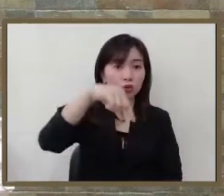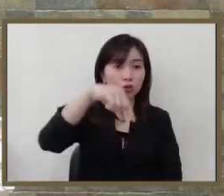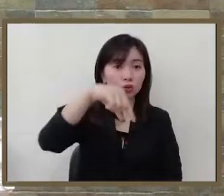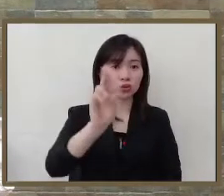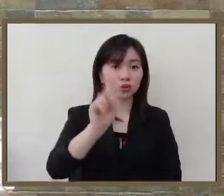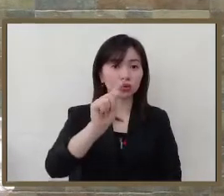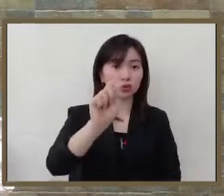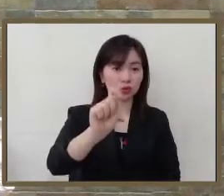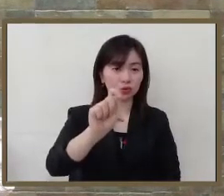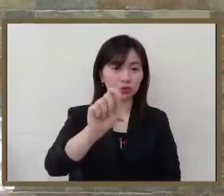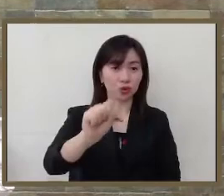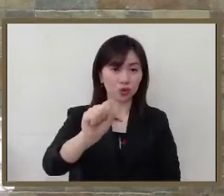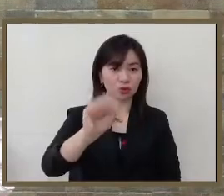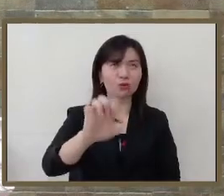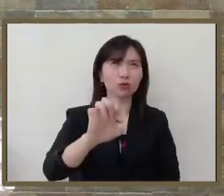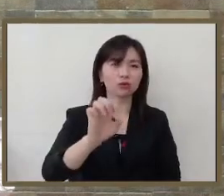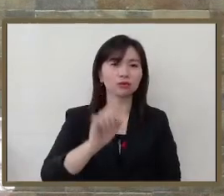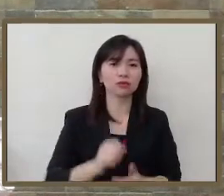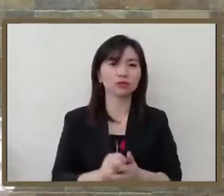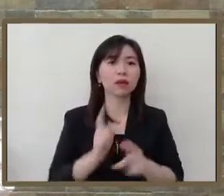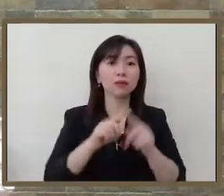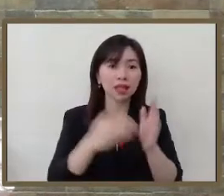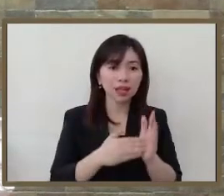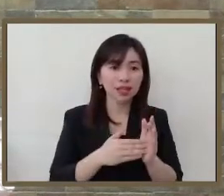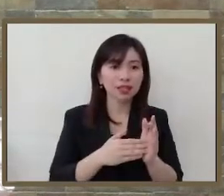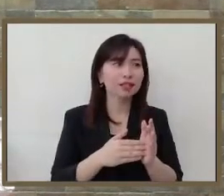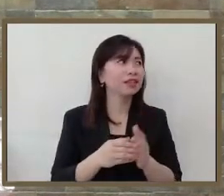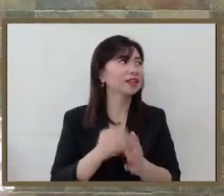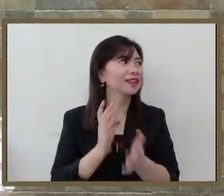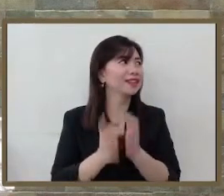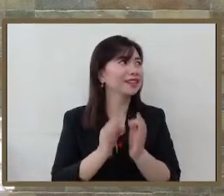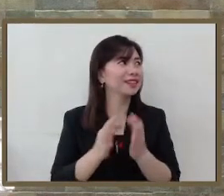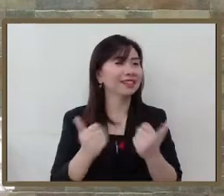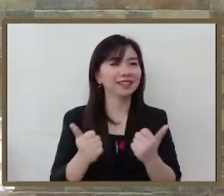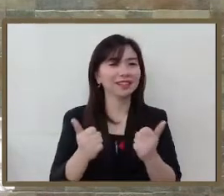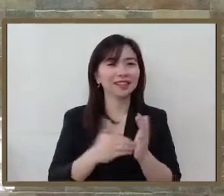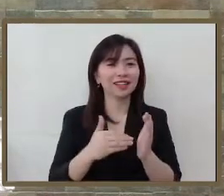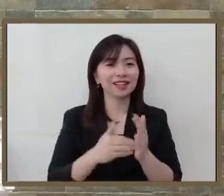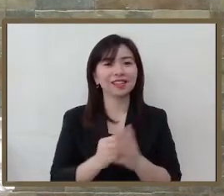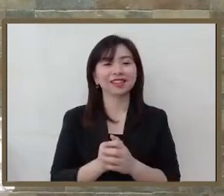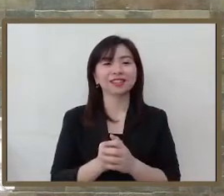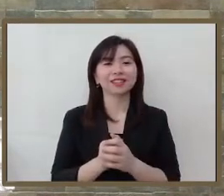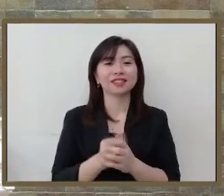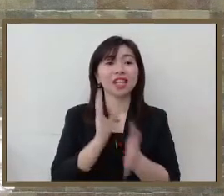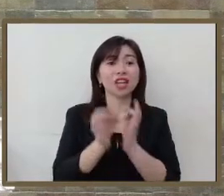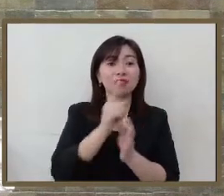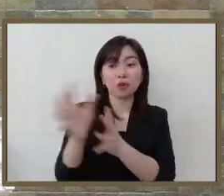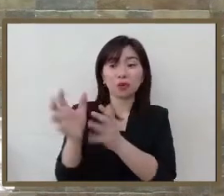kinuha mo ang prinsipyo mo sa buhay sa mundo na ito, hindi ka iba sa mundo na ito.